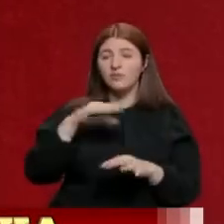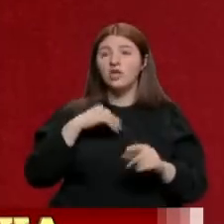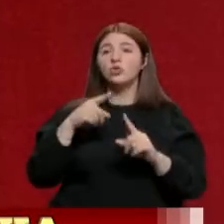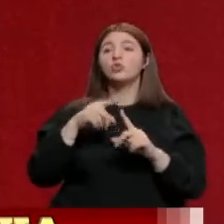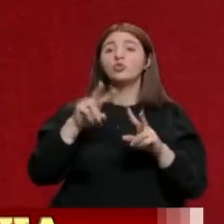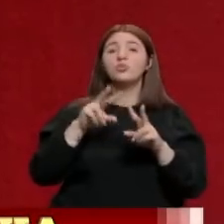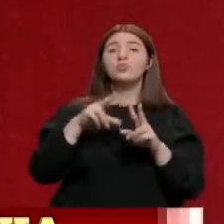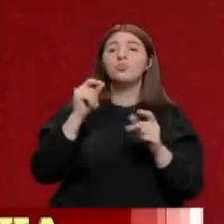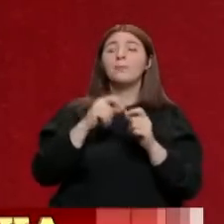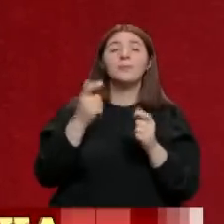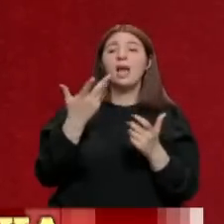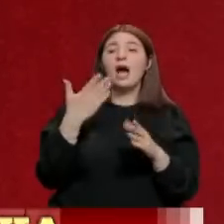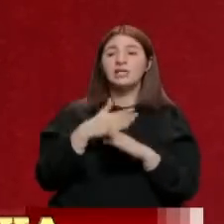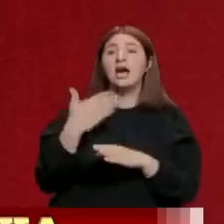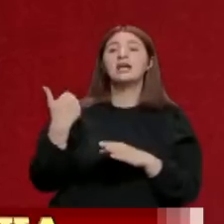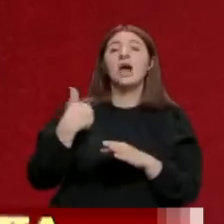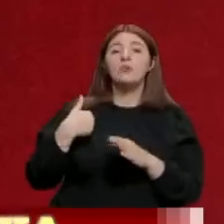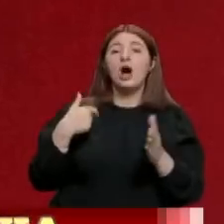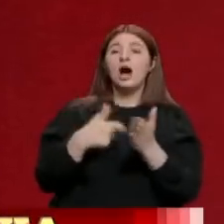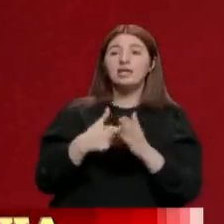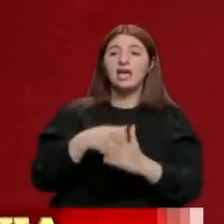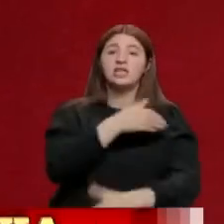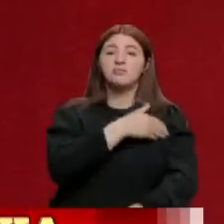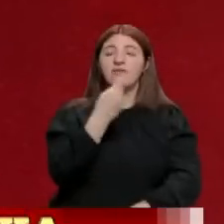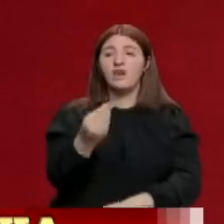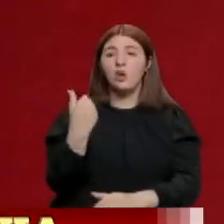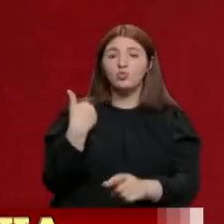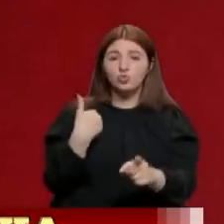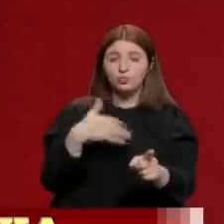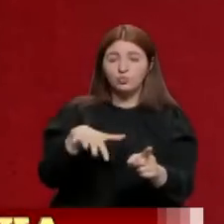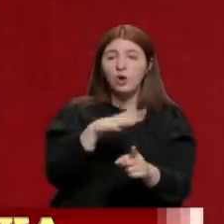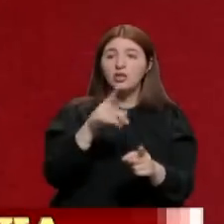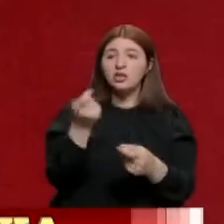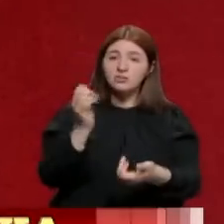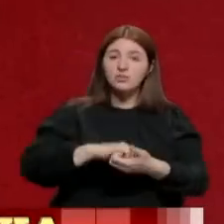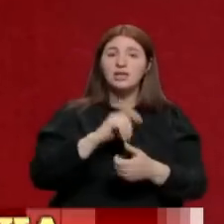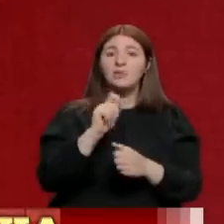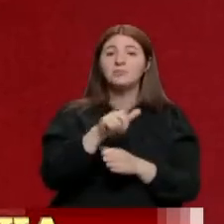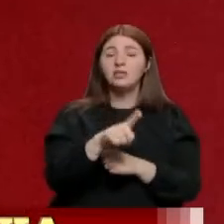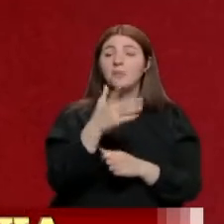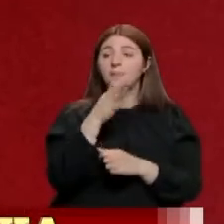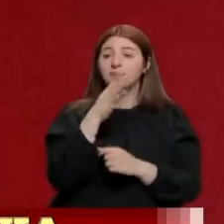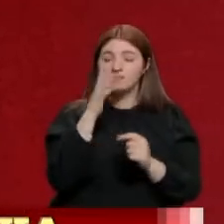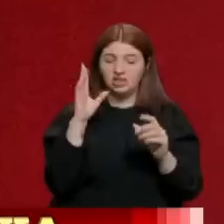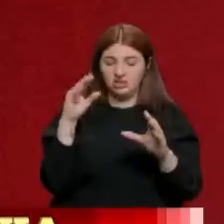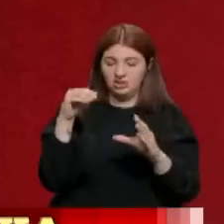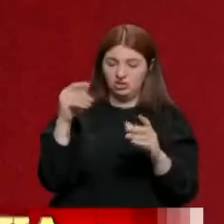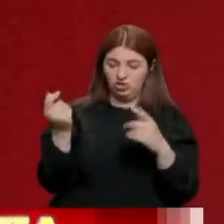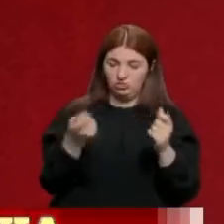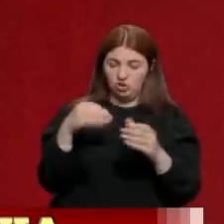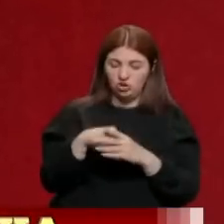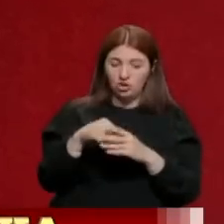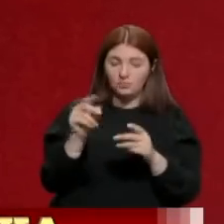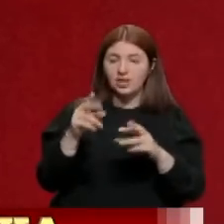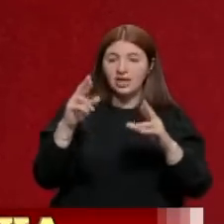gibi kuruluşlar kamu kuruluşları. Yani kamu adına hizmet eden kuruluşlar. Onlarla işbirliği yapması lazım. Bilimsel çerçevede bu